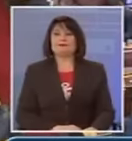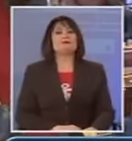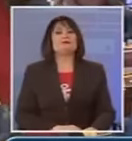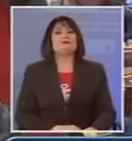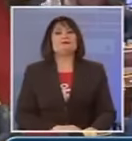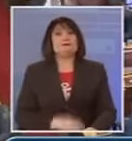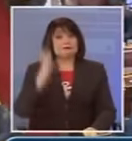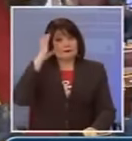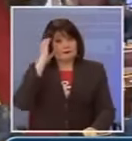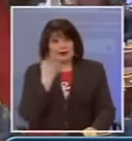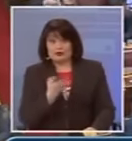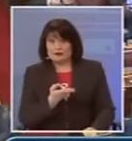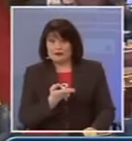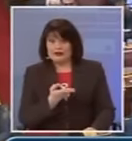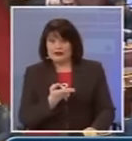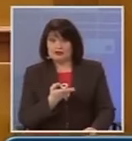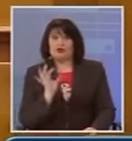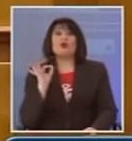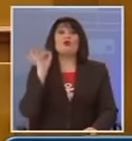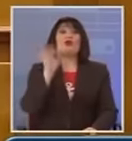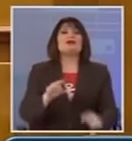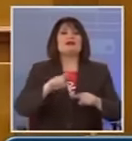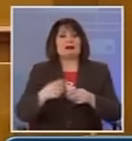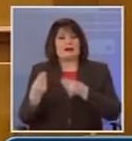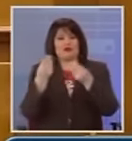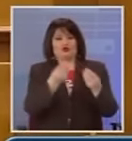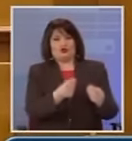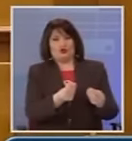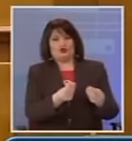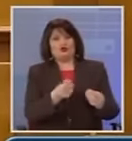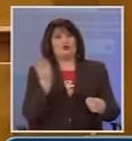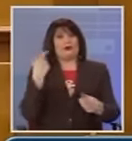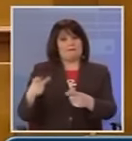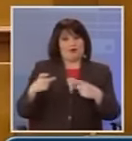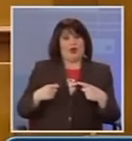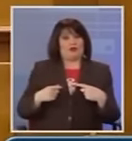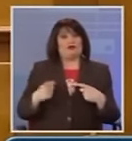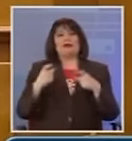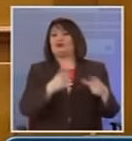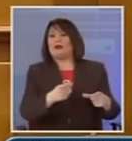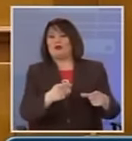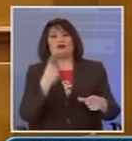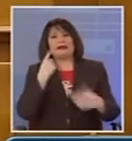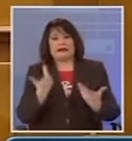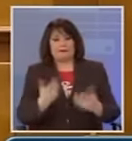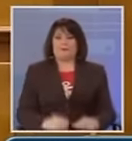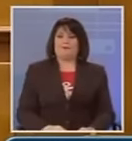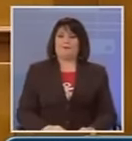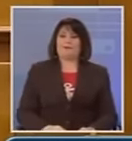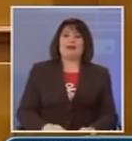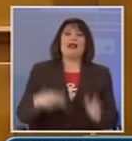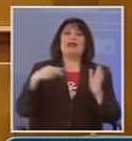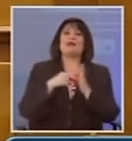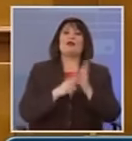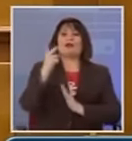Να σας θυμίσω λοιπόν πού βρίσκεται η χώρα που παραλάβατε και πού βρισκόταν όταν εμείς την παραλάβαμε. Εμείς λοιπόν το καλοκαίρι του